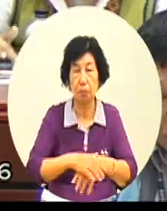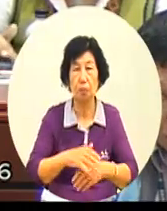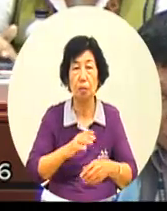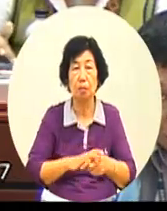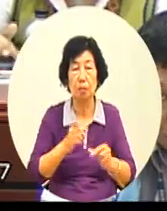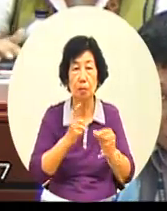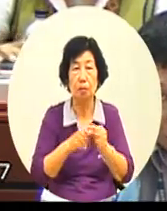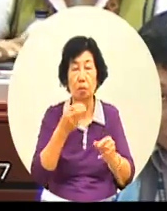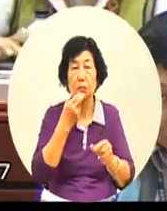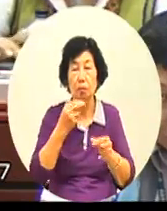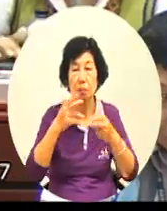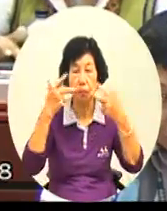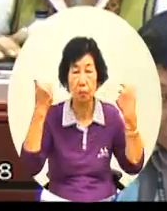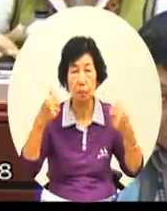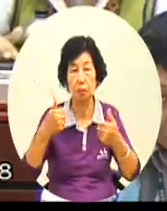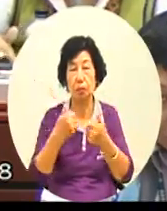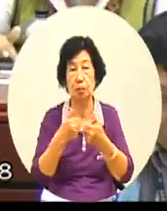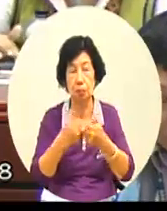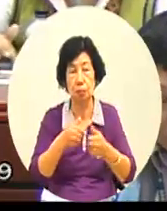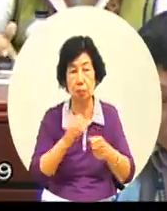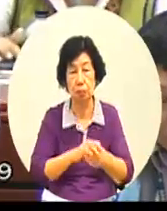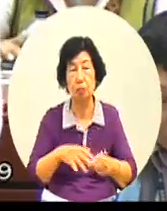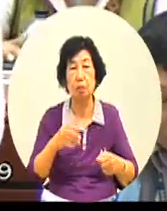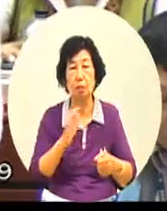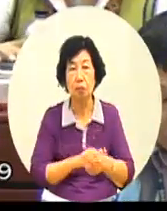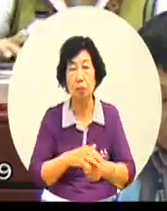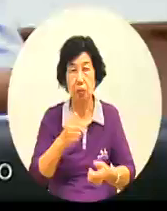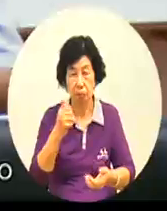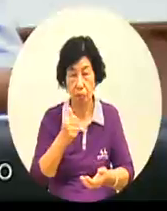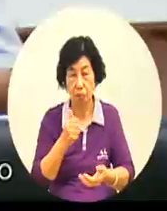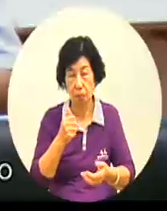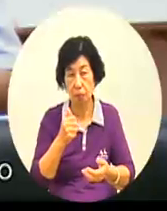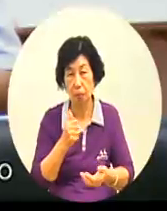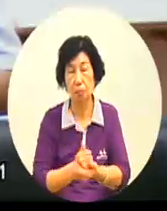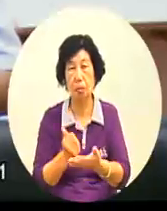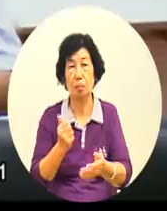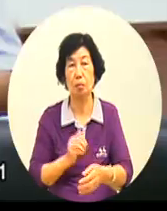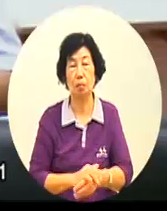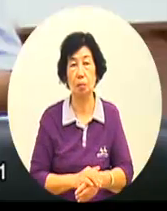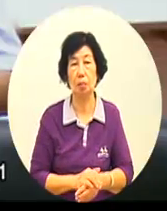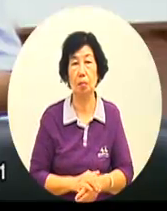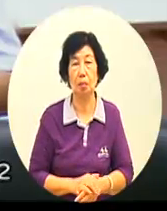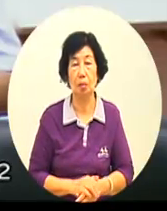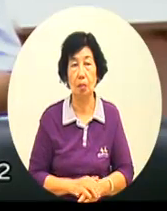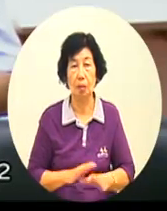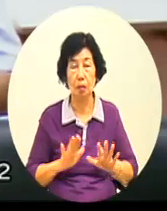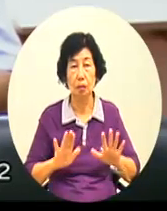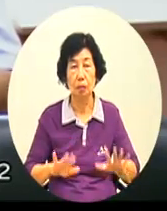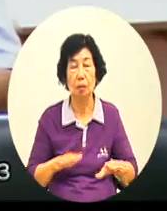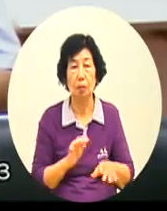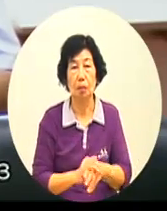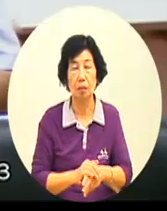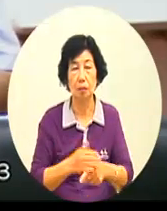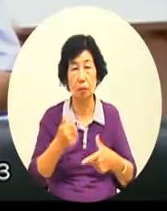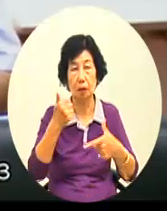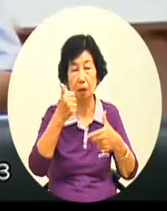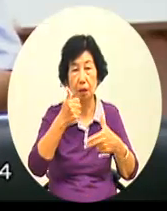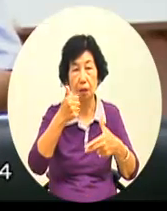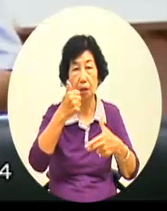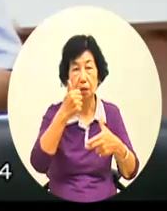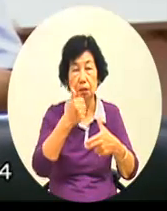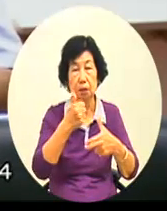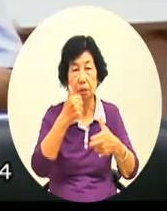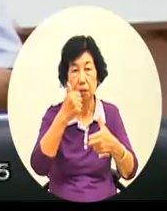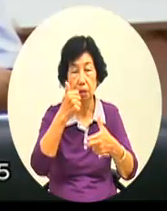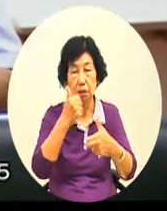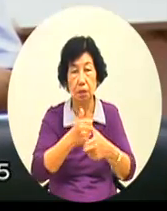以来试做。 好，那么请问诸位，我们建山里的建国桥的复建的进